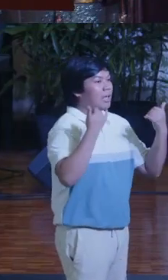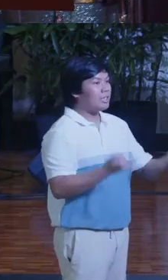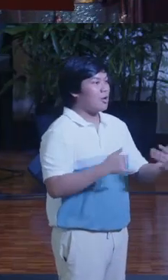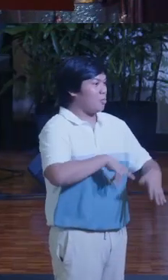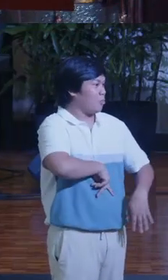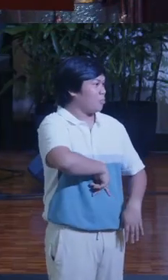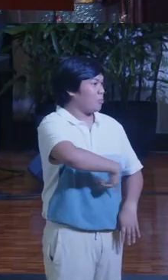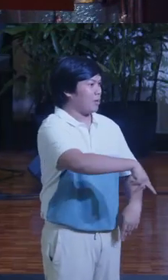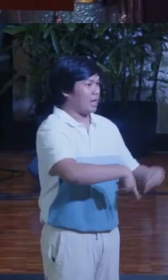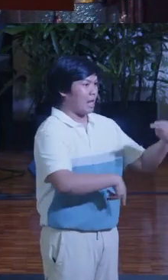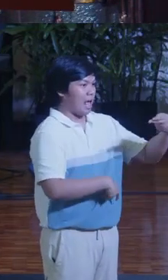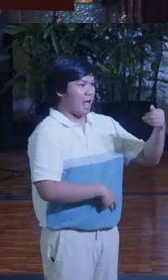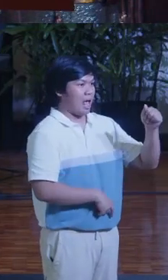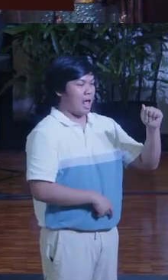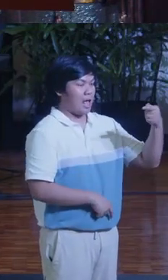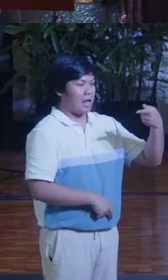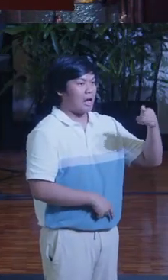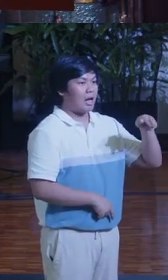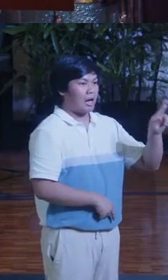Hagar kay Ishmael,